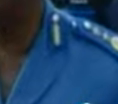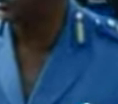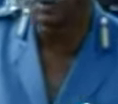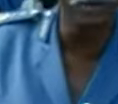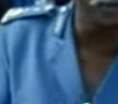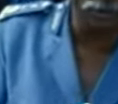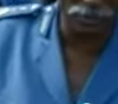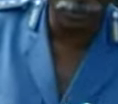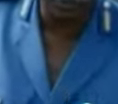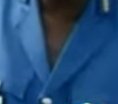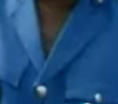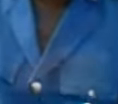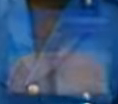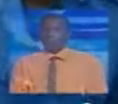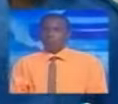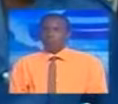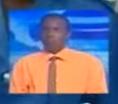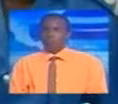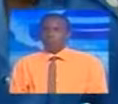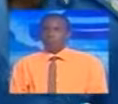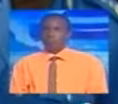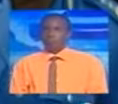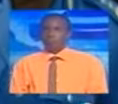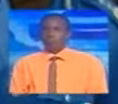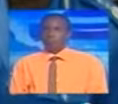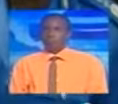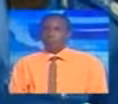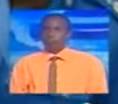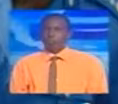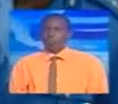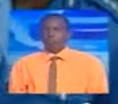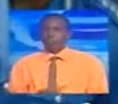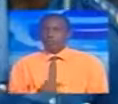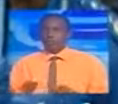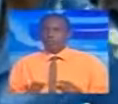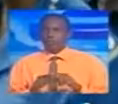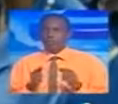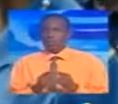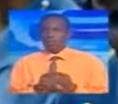Aujourd'hui, lundi 18 juillet 2017.